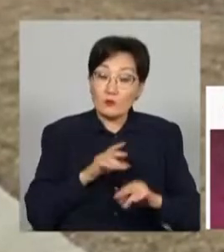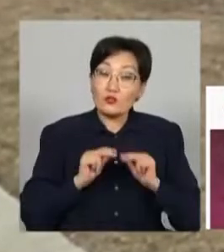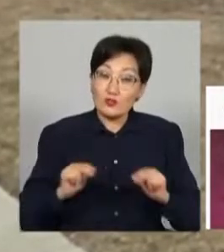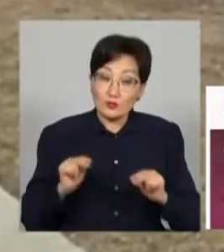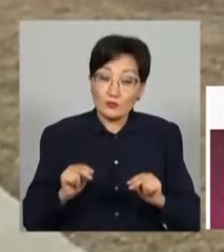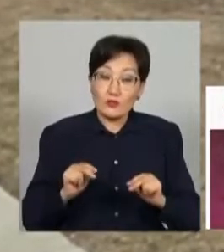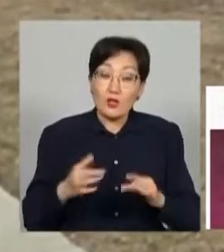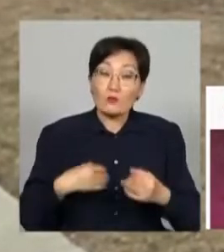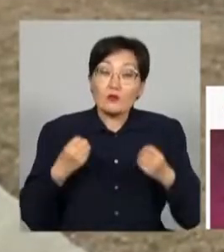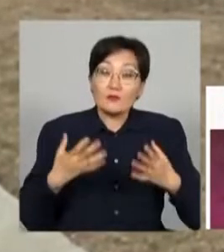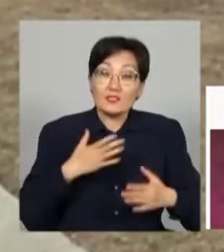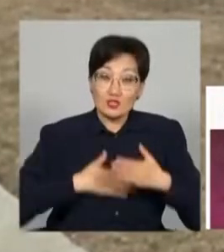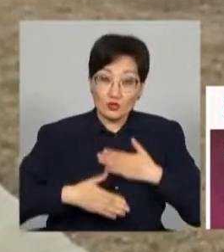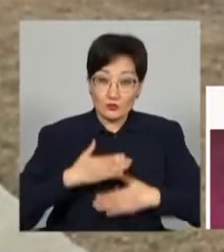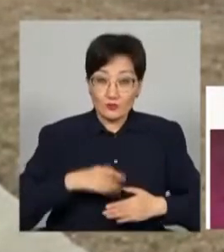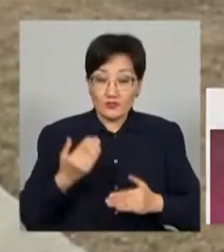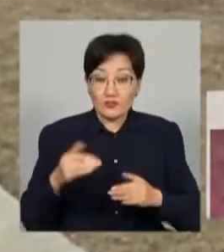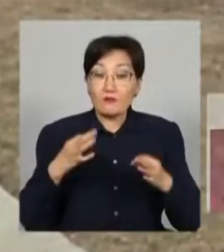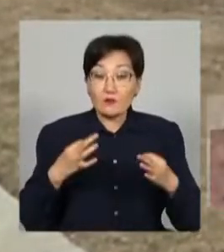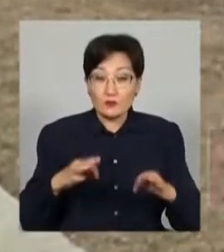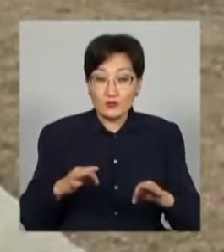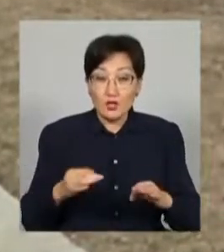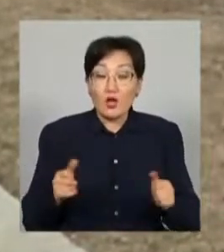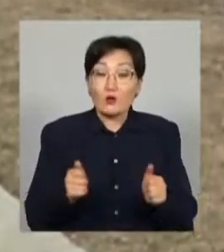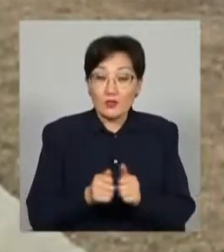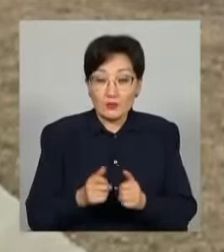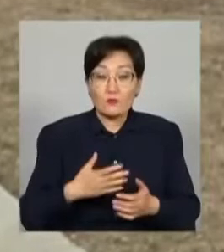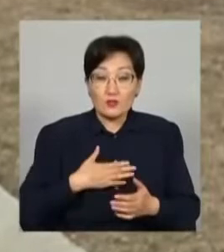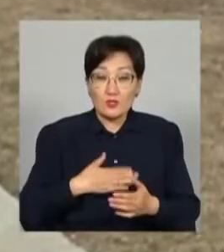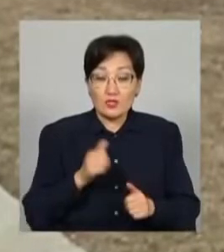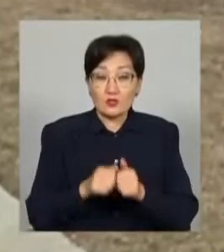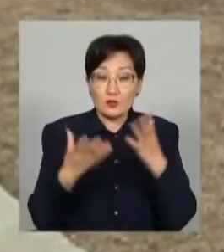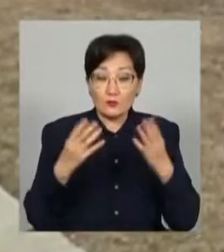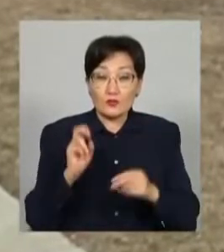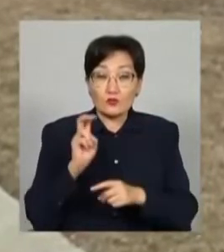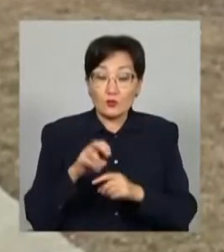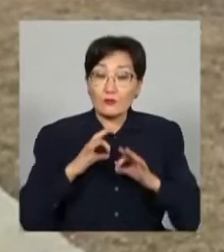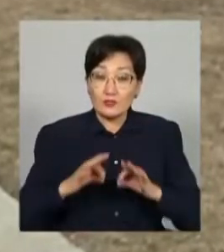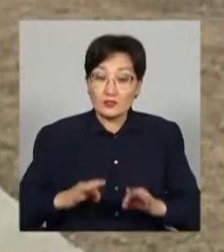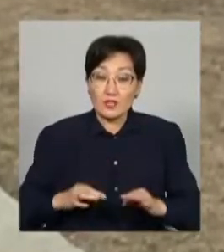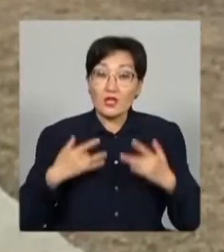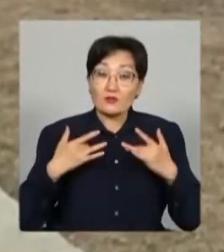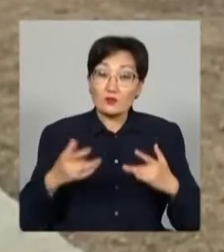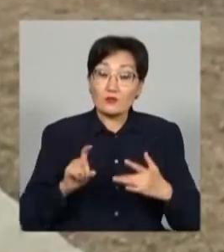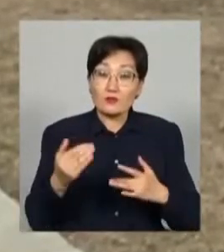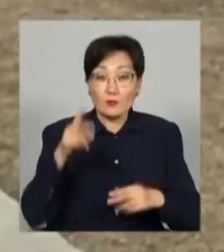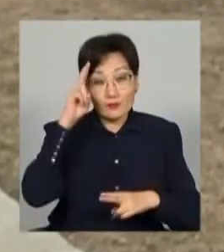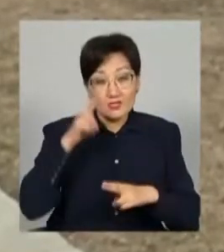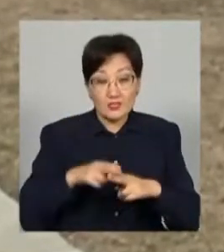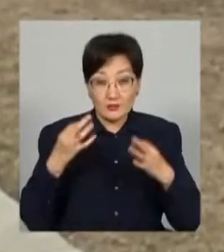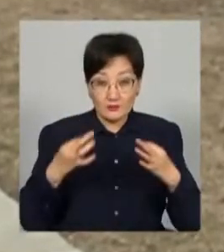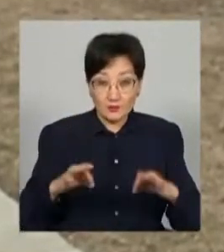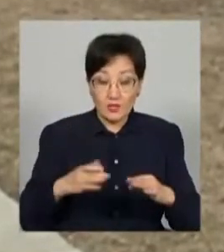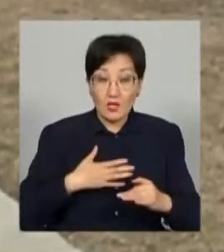учителем. Впрочем, мы просто рады тому, что его выпустили. Он рядом с нами. Я каждый день ходила в прокуратуру, требовала, чтобы брата